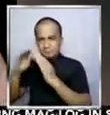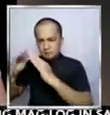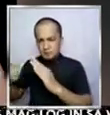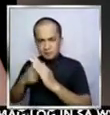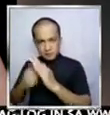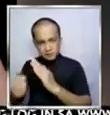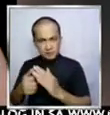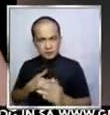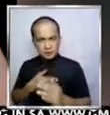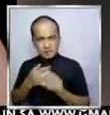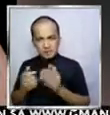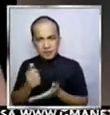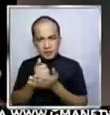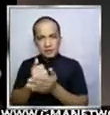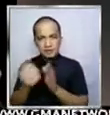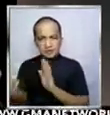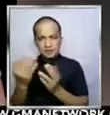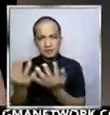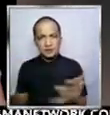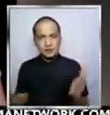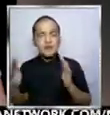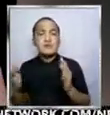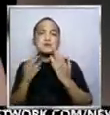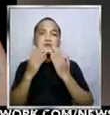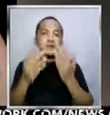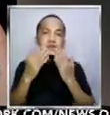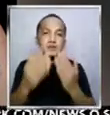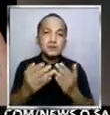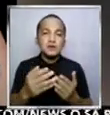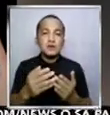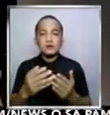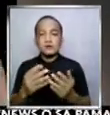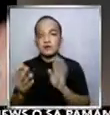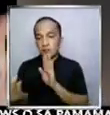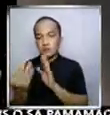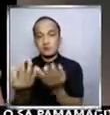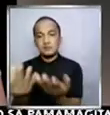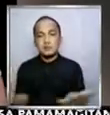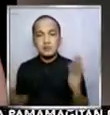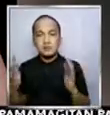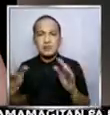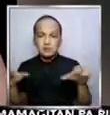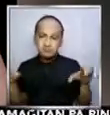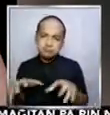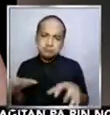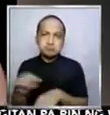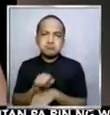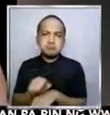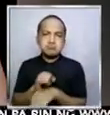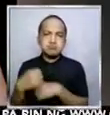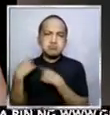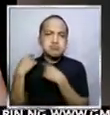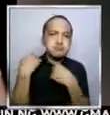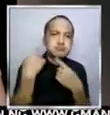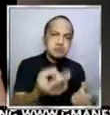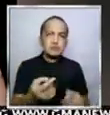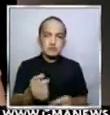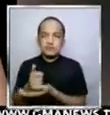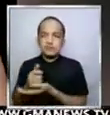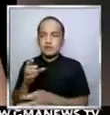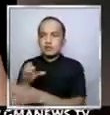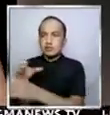frontliners. At maraming salamat talaga sa lahat ng mga frontliners that have been working this whole time and taking care of all of us.